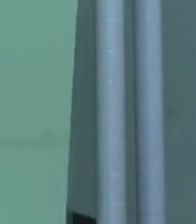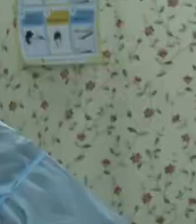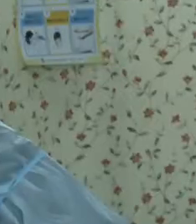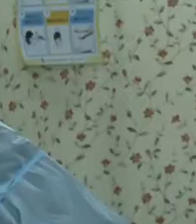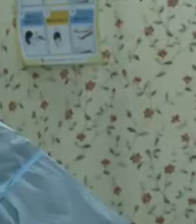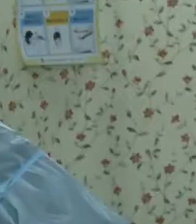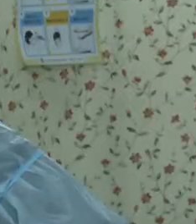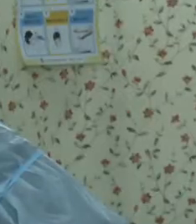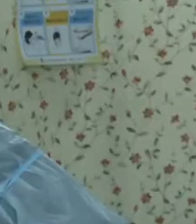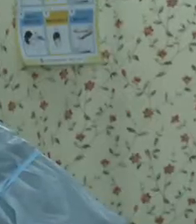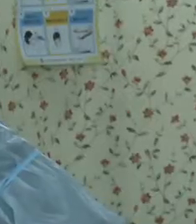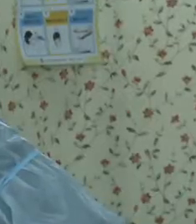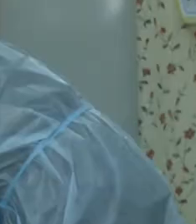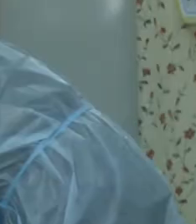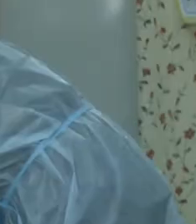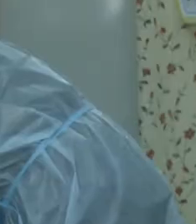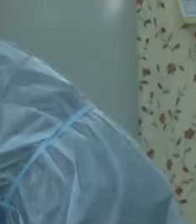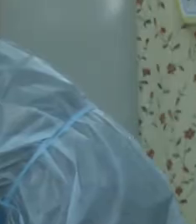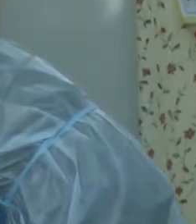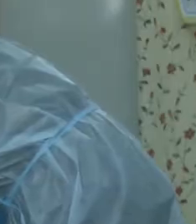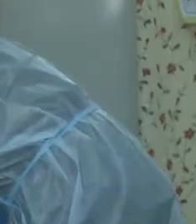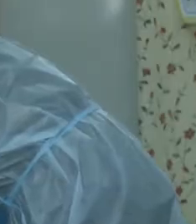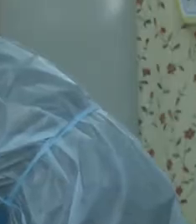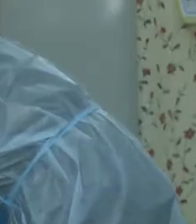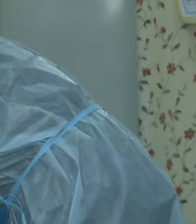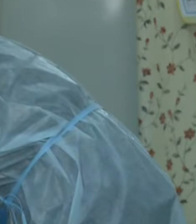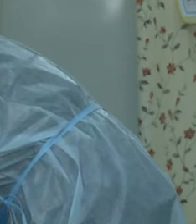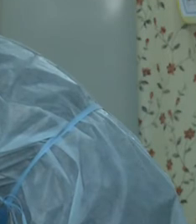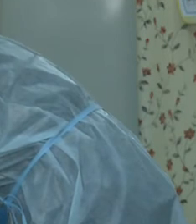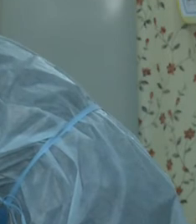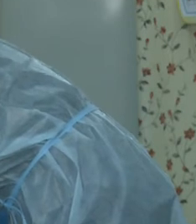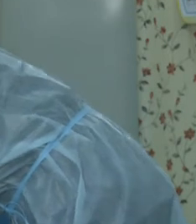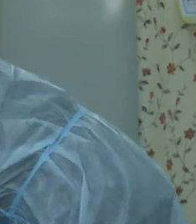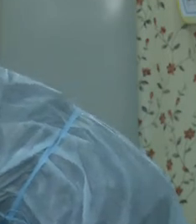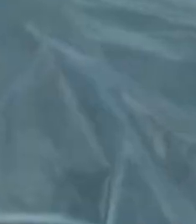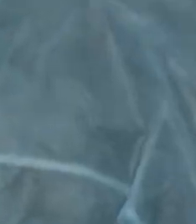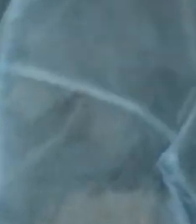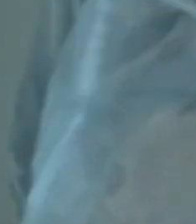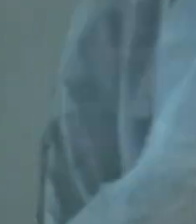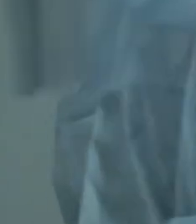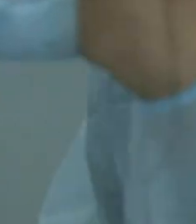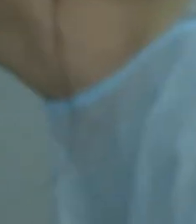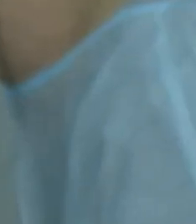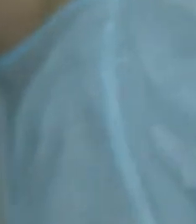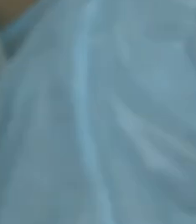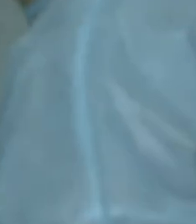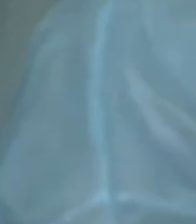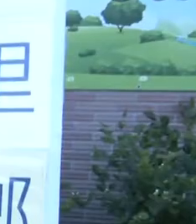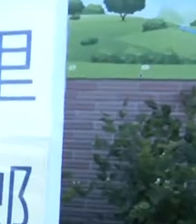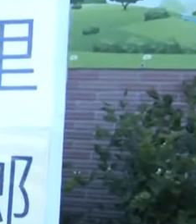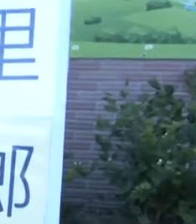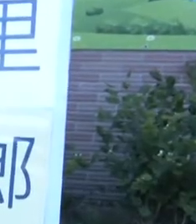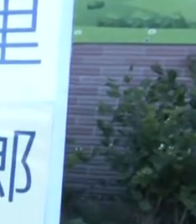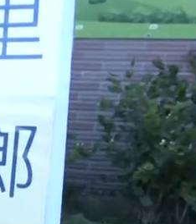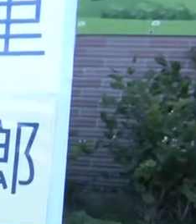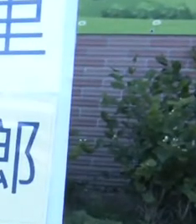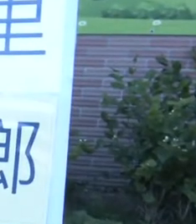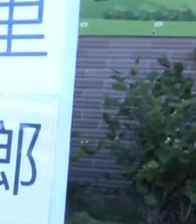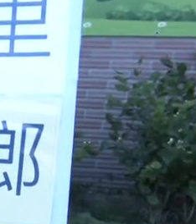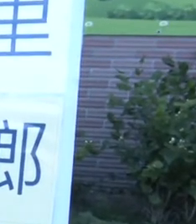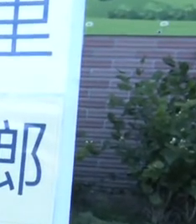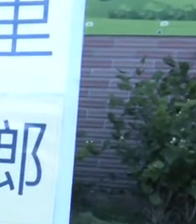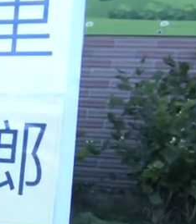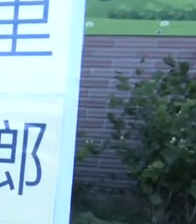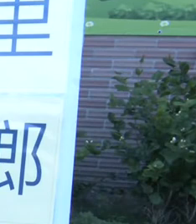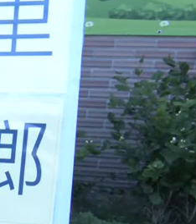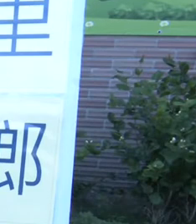评估长者健康是否施打疫苗，二陪则是施打疫苗过程当中家人务必陪伴，并且持续关